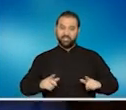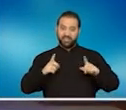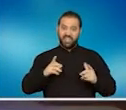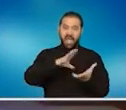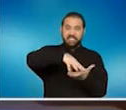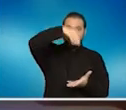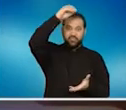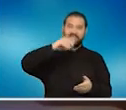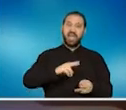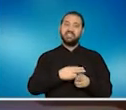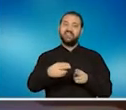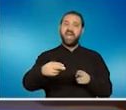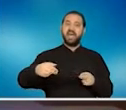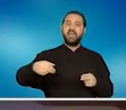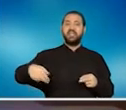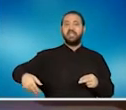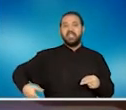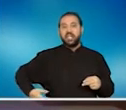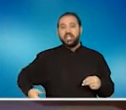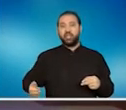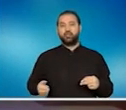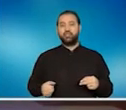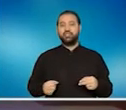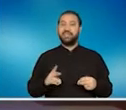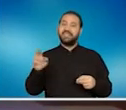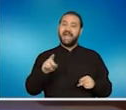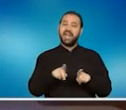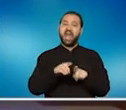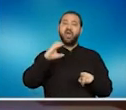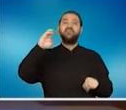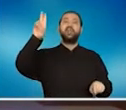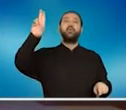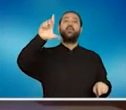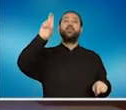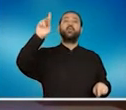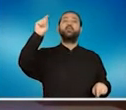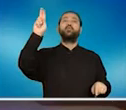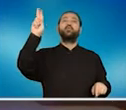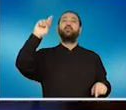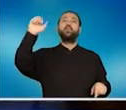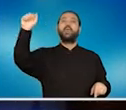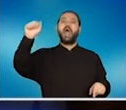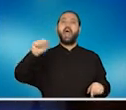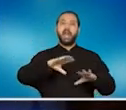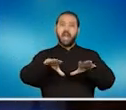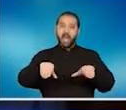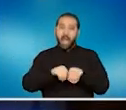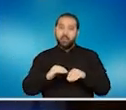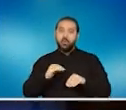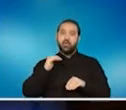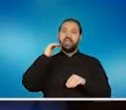spirituală, viața liturgică, dar și viața culturală și cultura neamului,